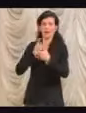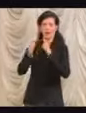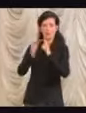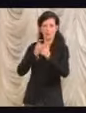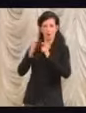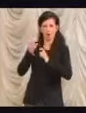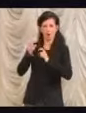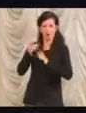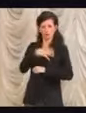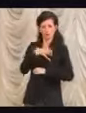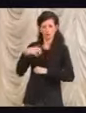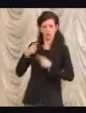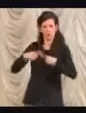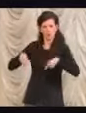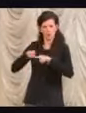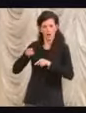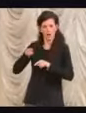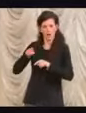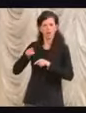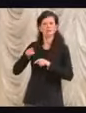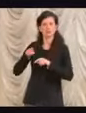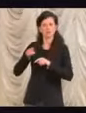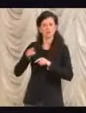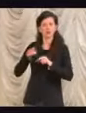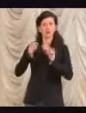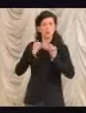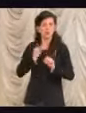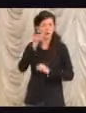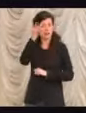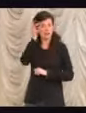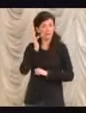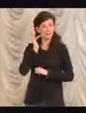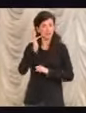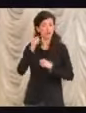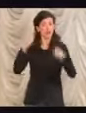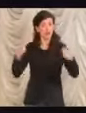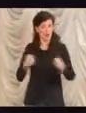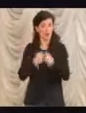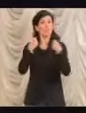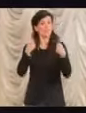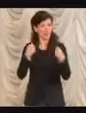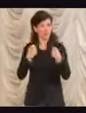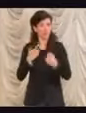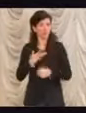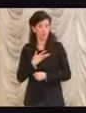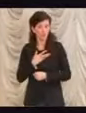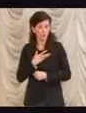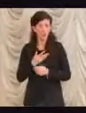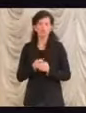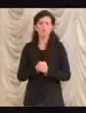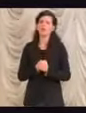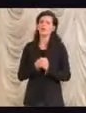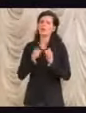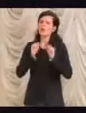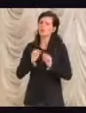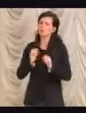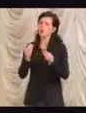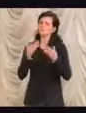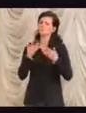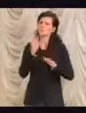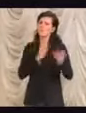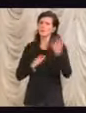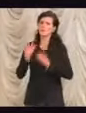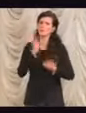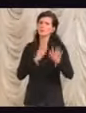diventare a di andare in conflitto e poi se vuole dirci qualcosa riguardo alle indiscrezioni che vogliono una limitazione